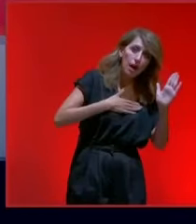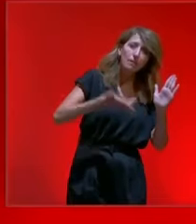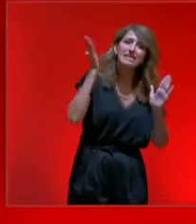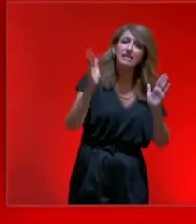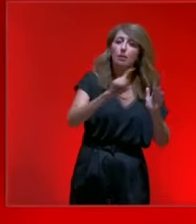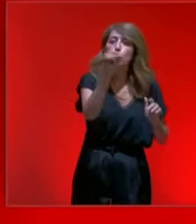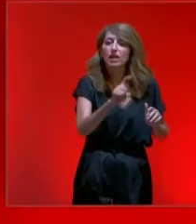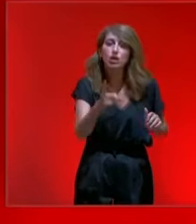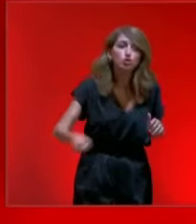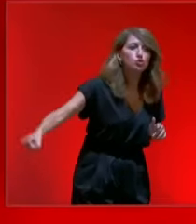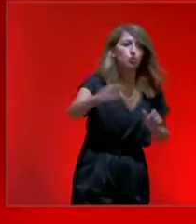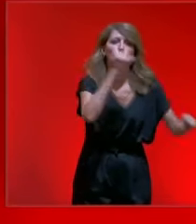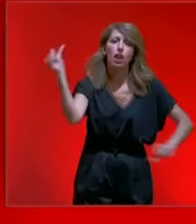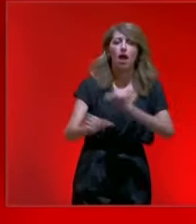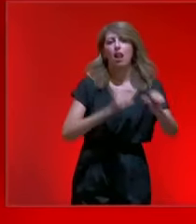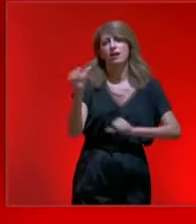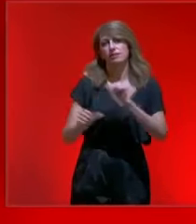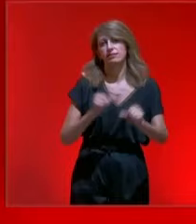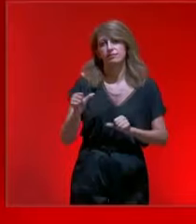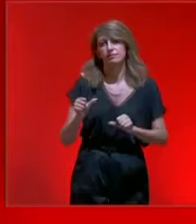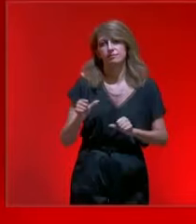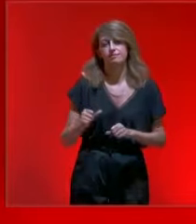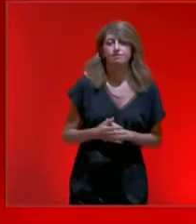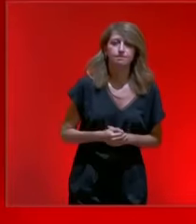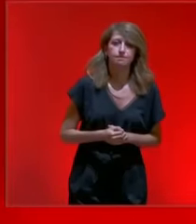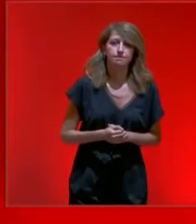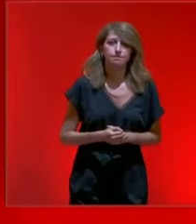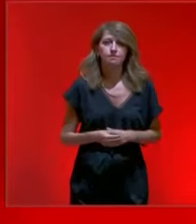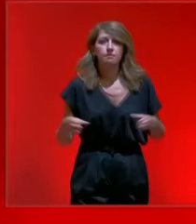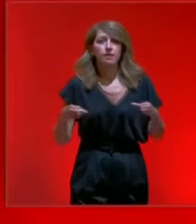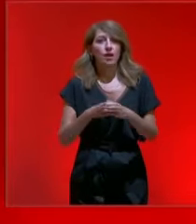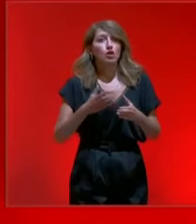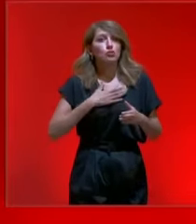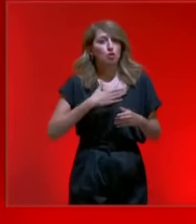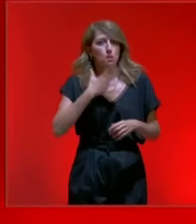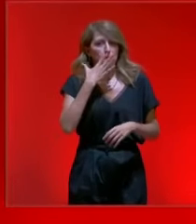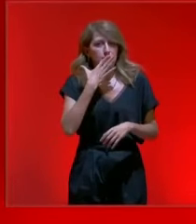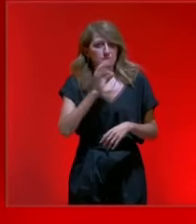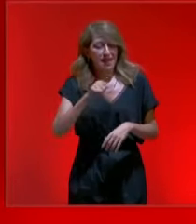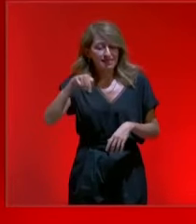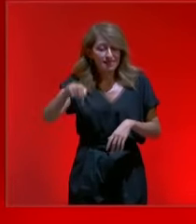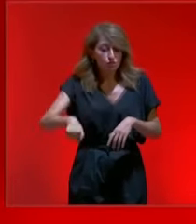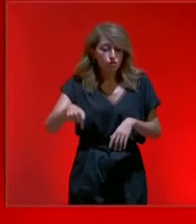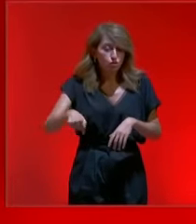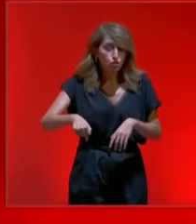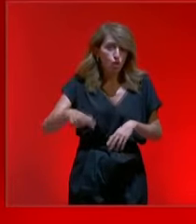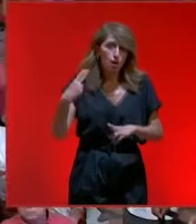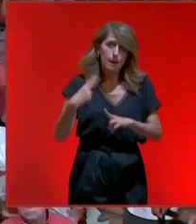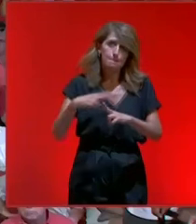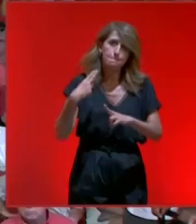καλύτερο. Η παράταξή μας, λοιπόν, βρίσκεται σε μία κρίσιμη καμπή. Και έχω κι εγώ την